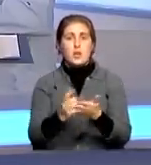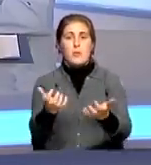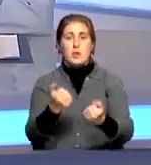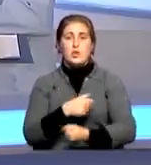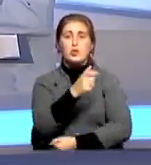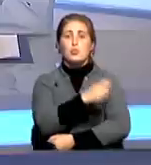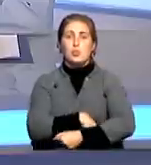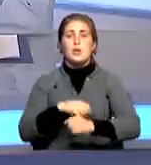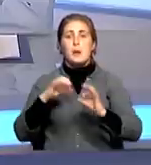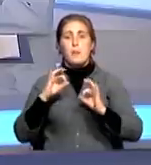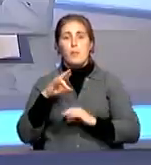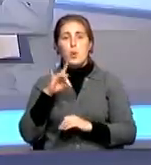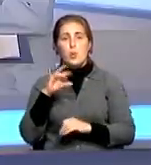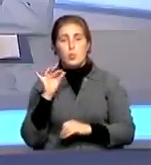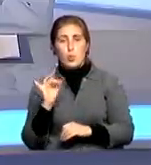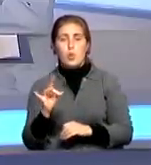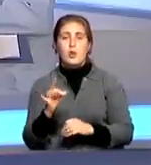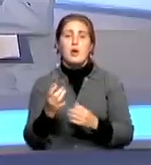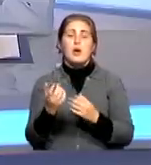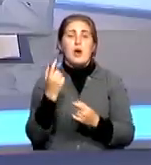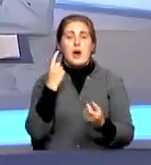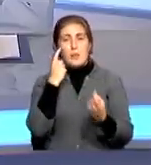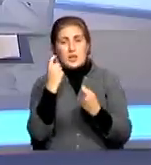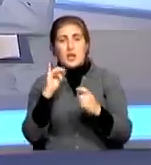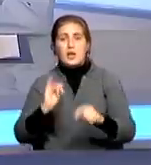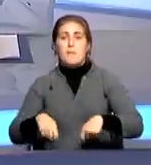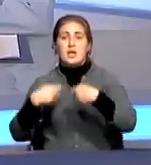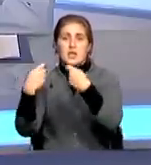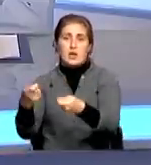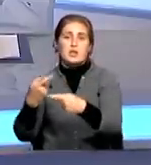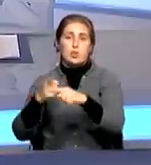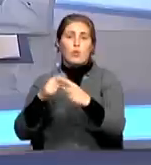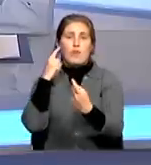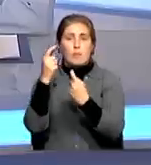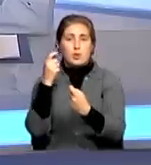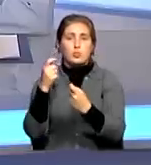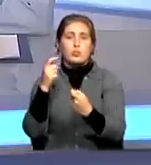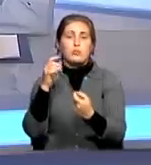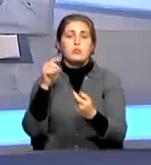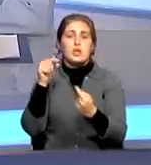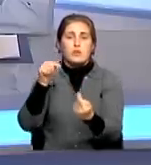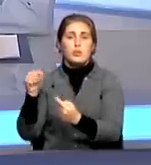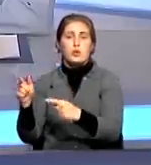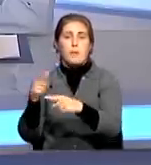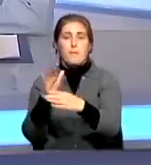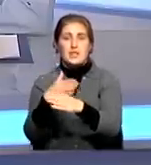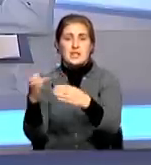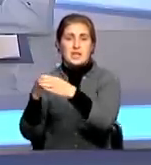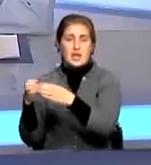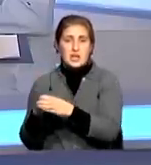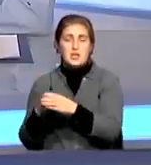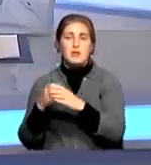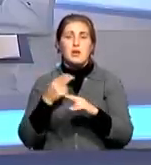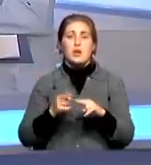прокурор, оперативно примет информацию и передаст оперативно эту информацию в соответствующее подразделение правоохранительного органа,